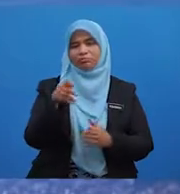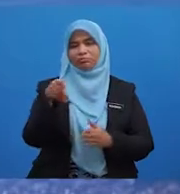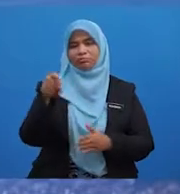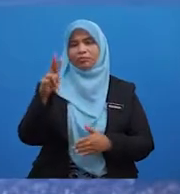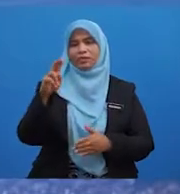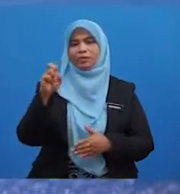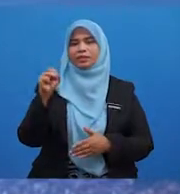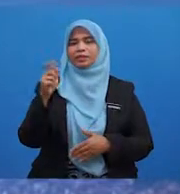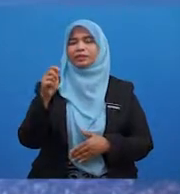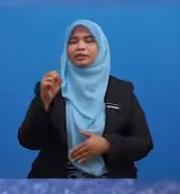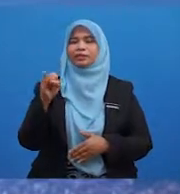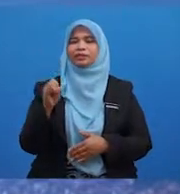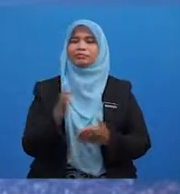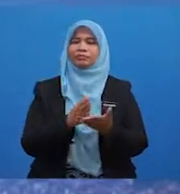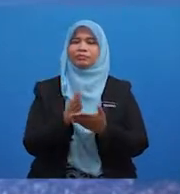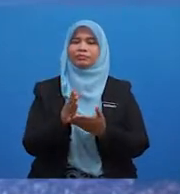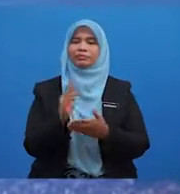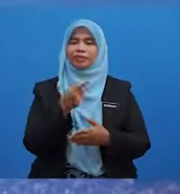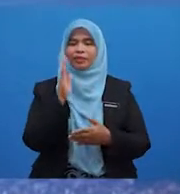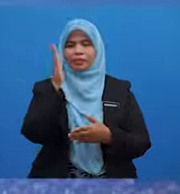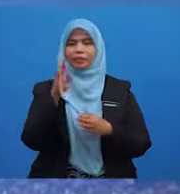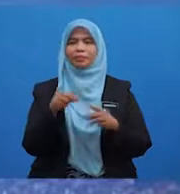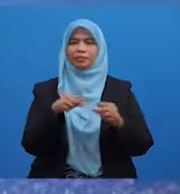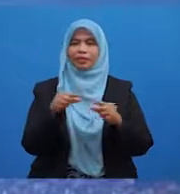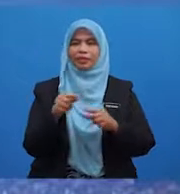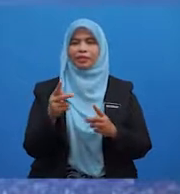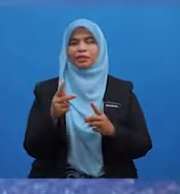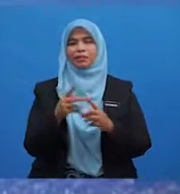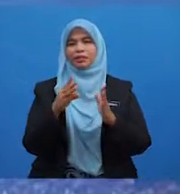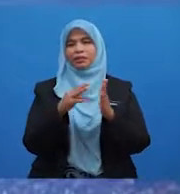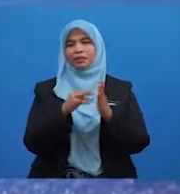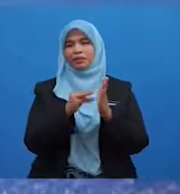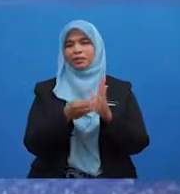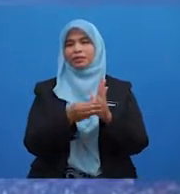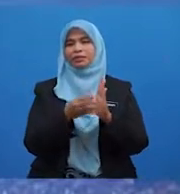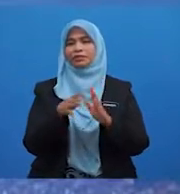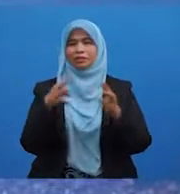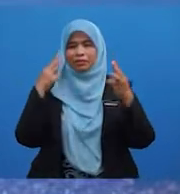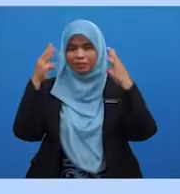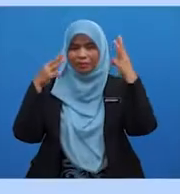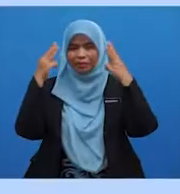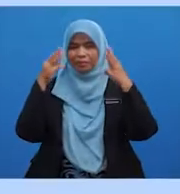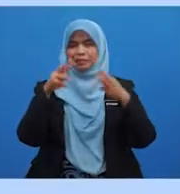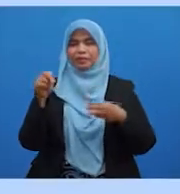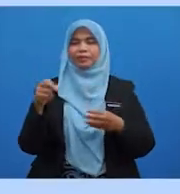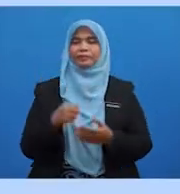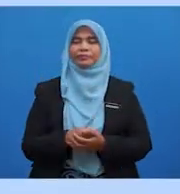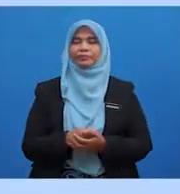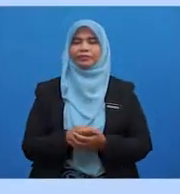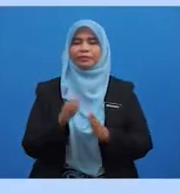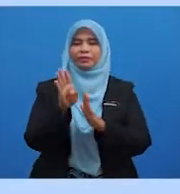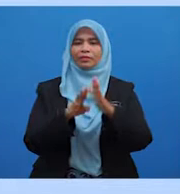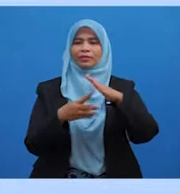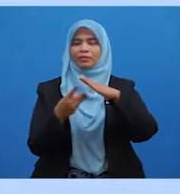Seterusnya, pelajar-pelajar, kita akan bergerak kepada definisi bagi kebimbangan.